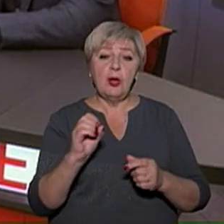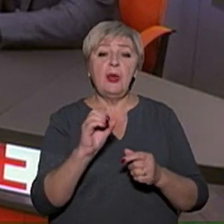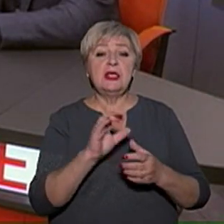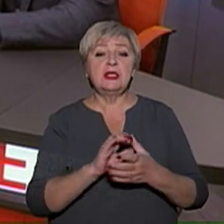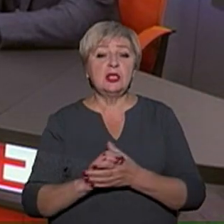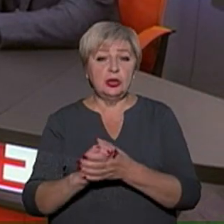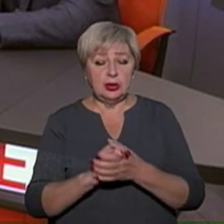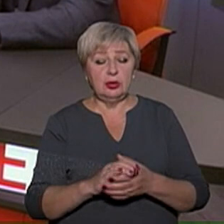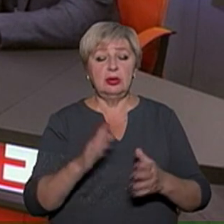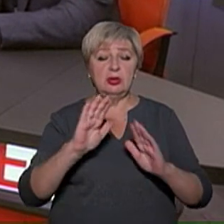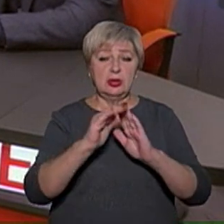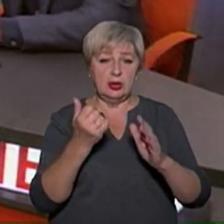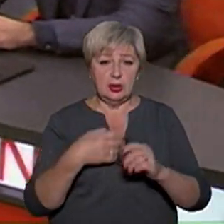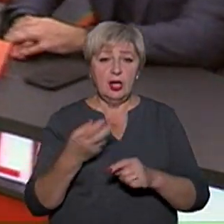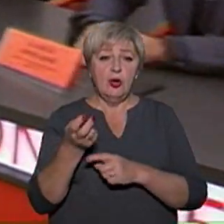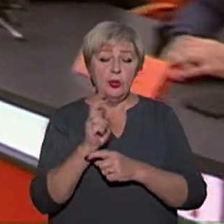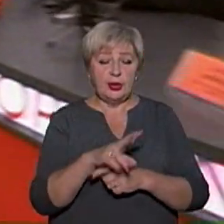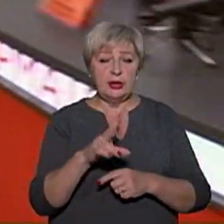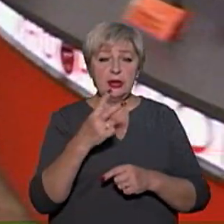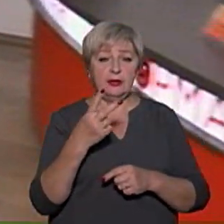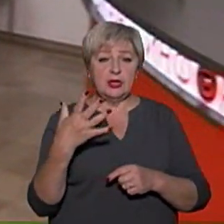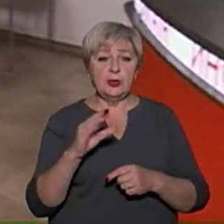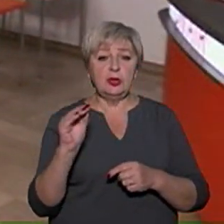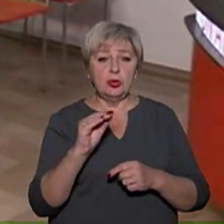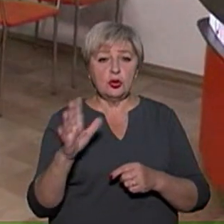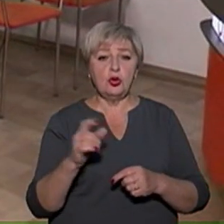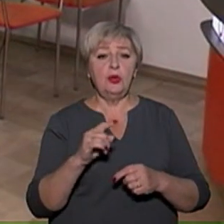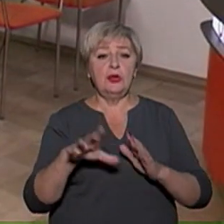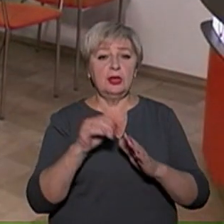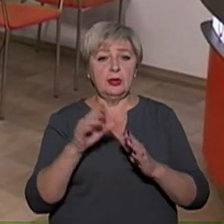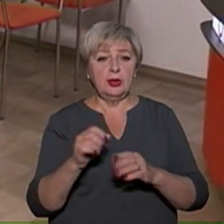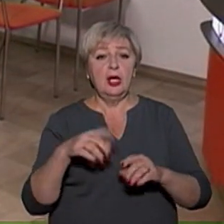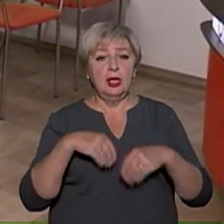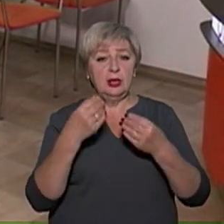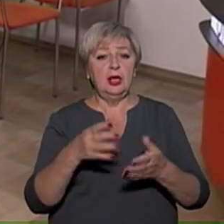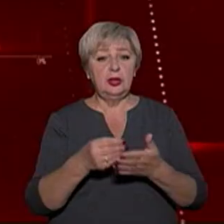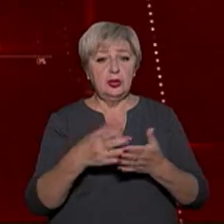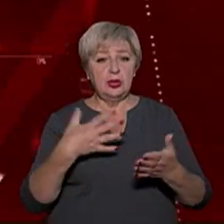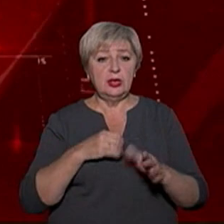українців прийти 25 жовтня на виборчі дільниці і дати оцінку діям влади.